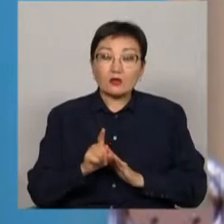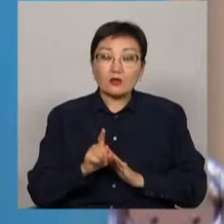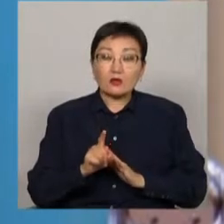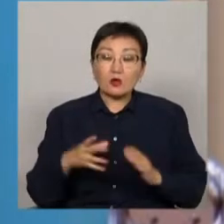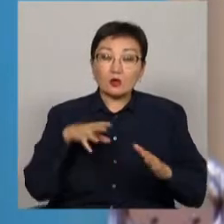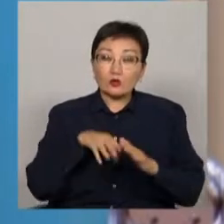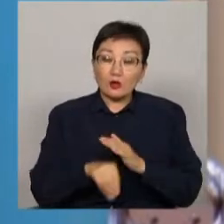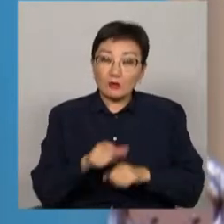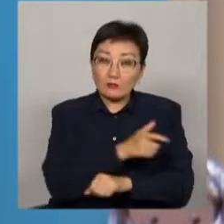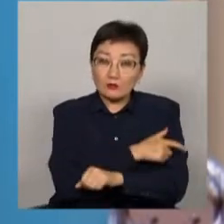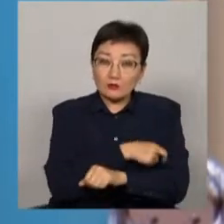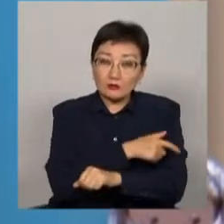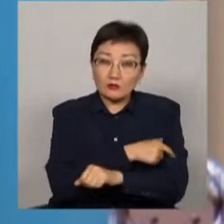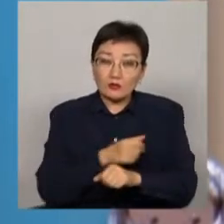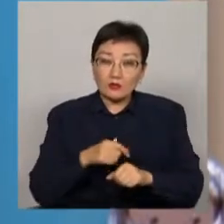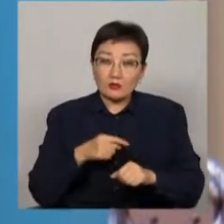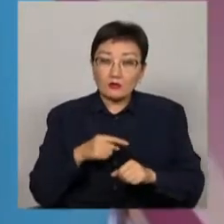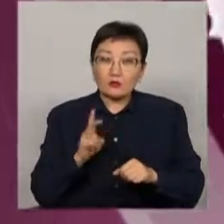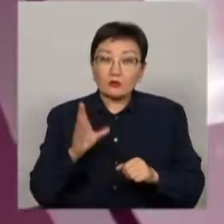quramı aytılat.